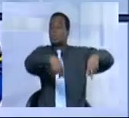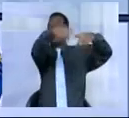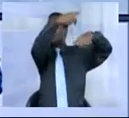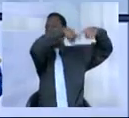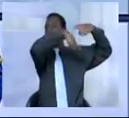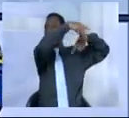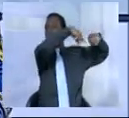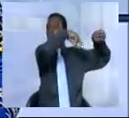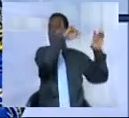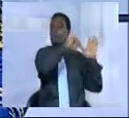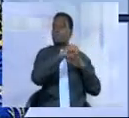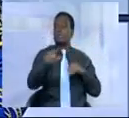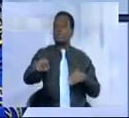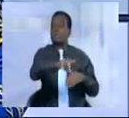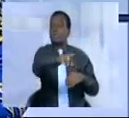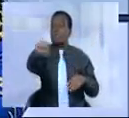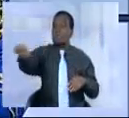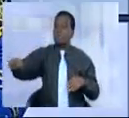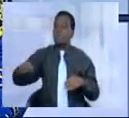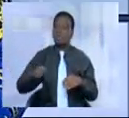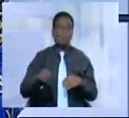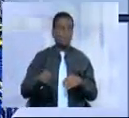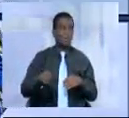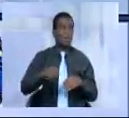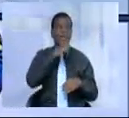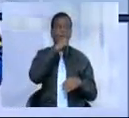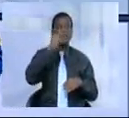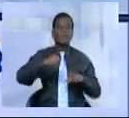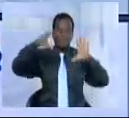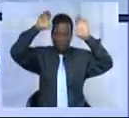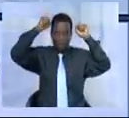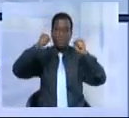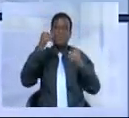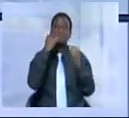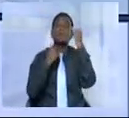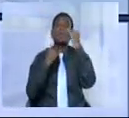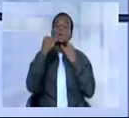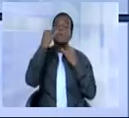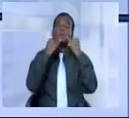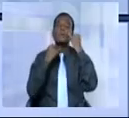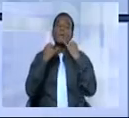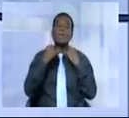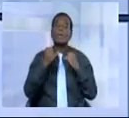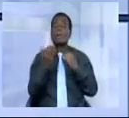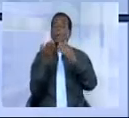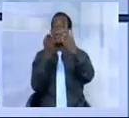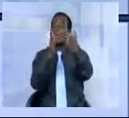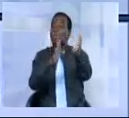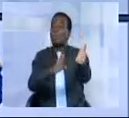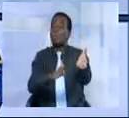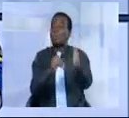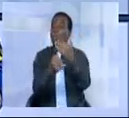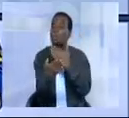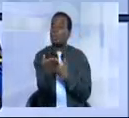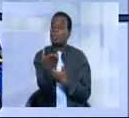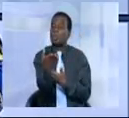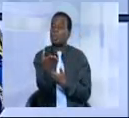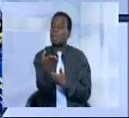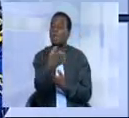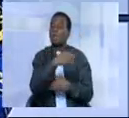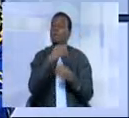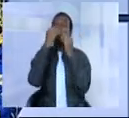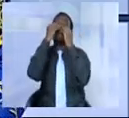plupart des commerces ont rouvert leurs portes. L'ancien président israélien Ariel Sharon s'est éteint ce matin. Il était sous